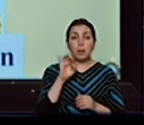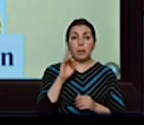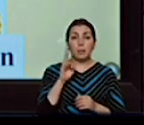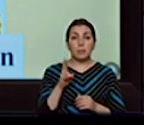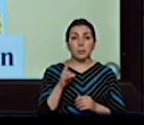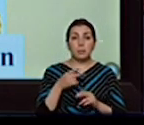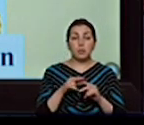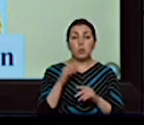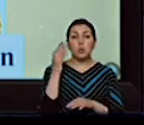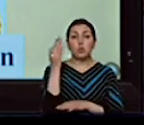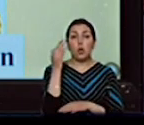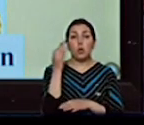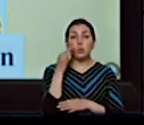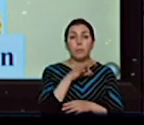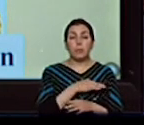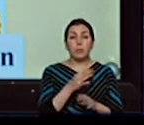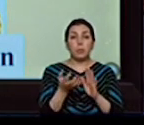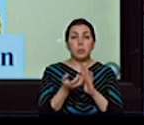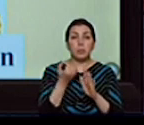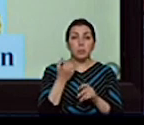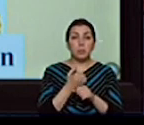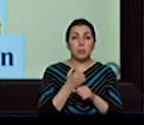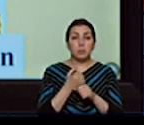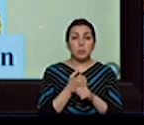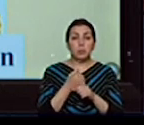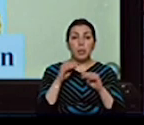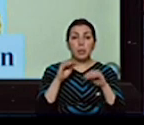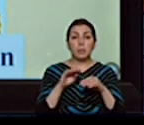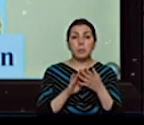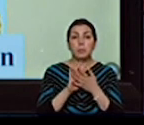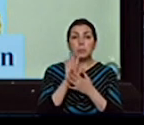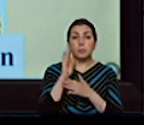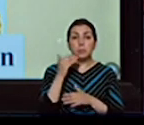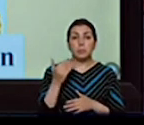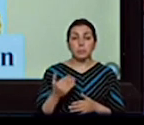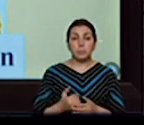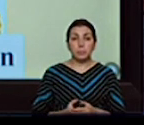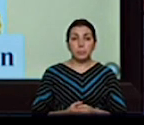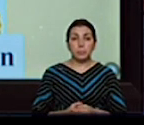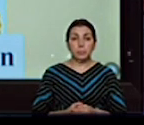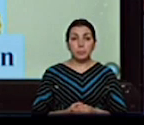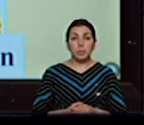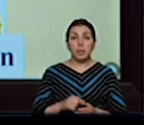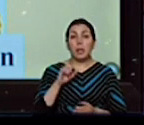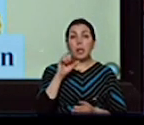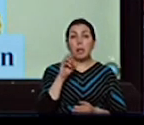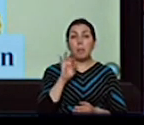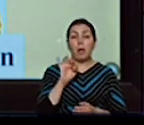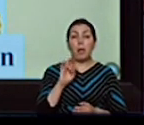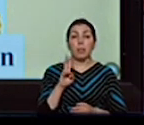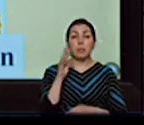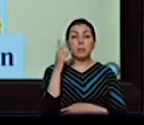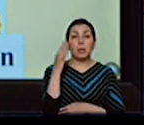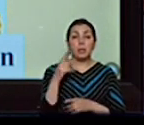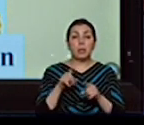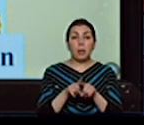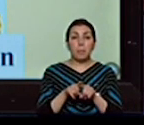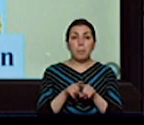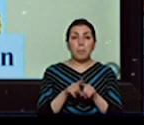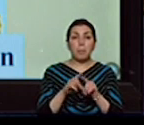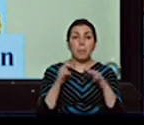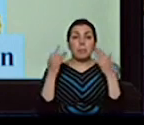ham yog'ochdan foydalanish maqsadida ekib o'stiriladi. Eman daraxti. Eman daraxti